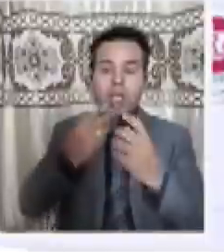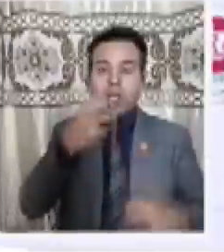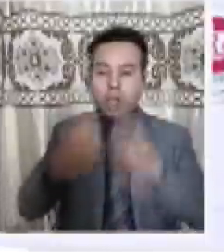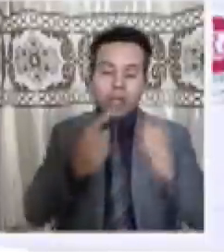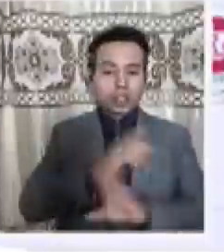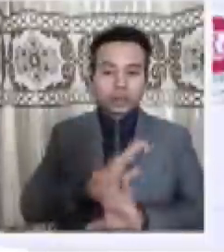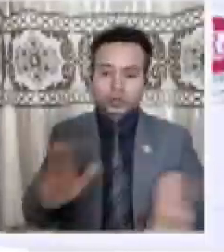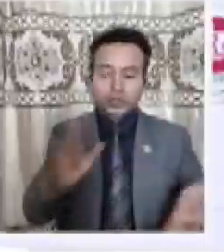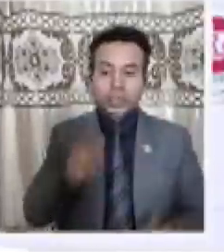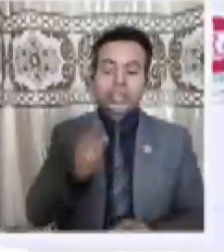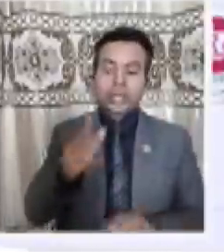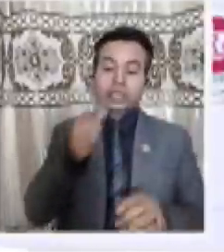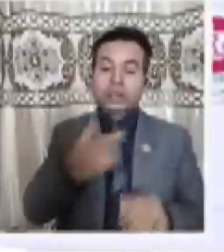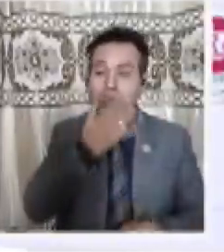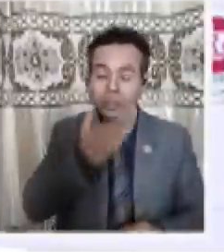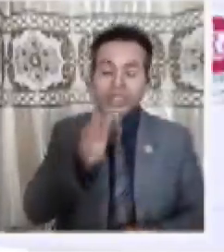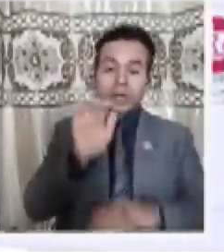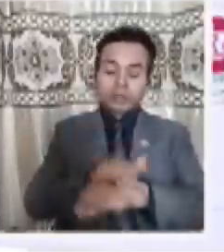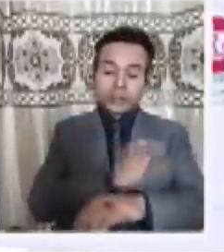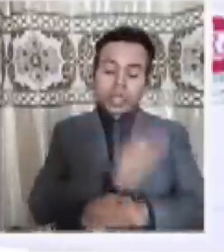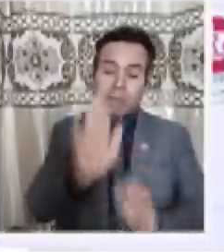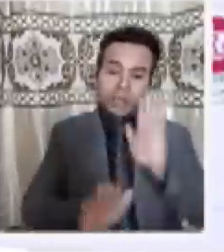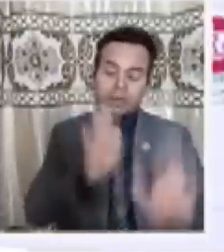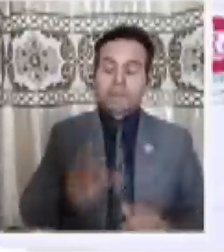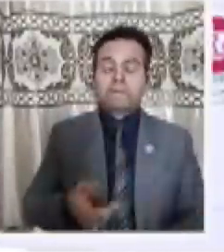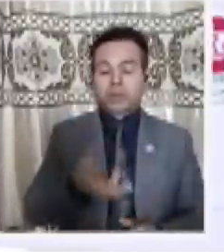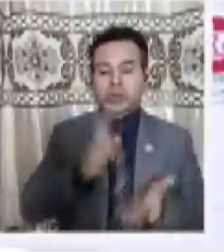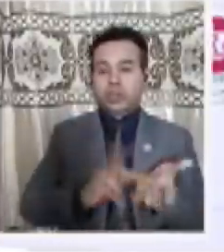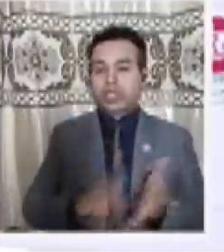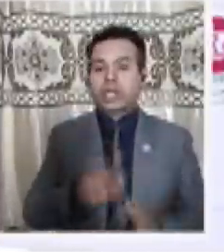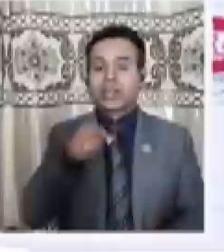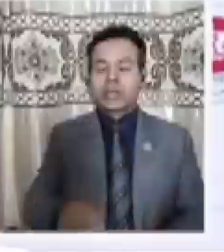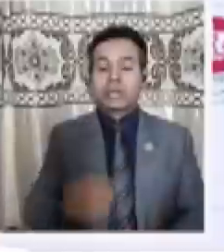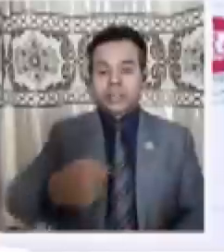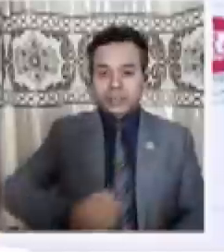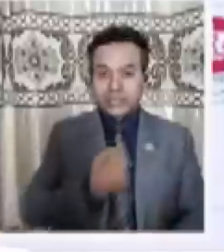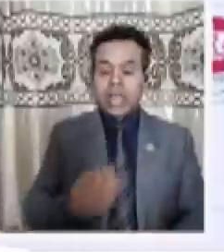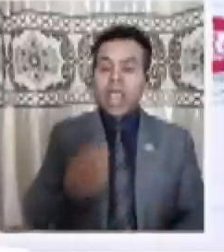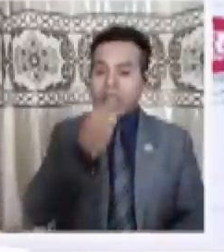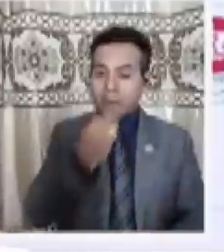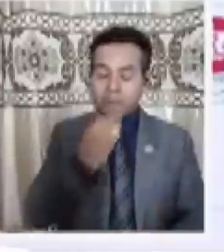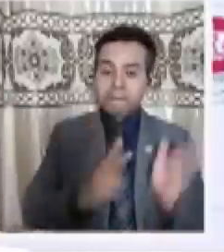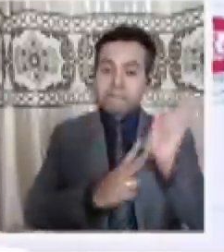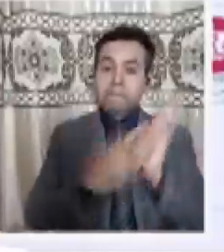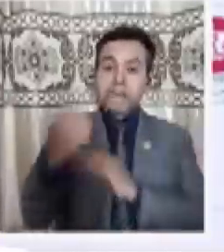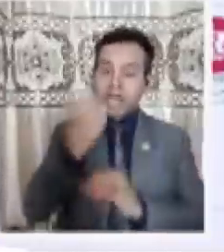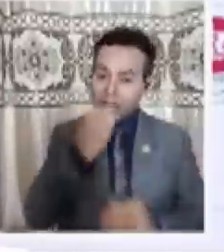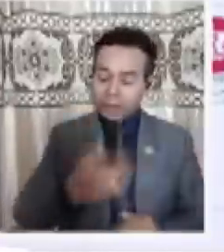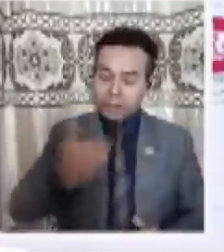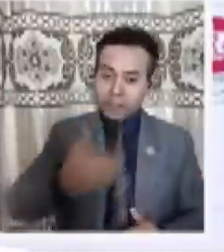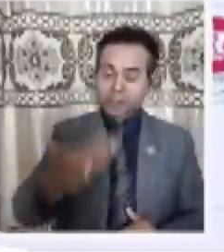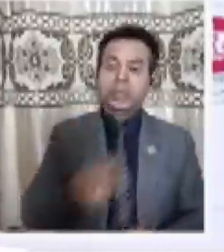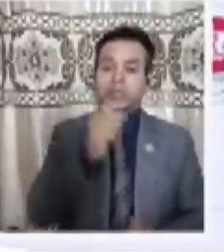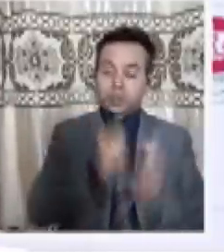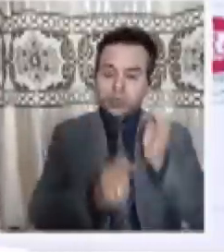নিয়মিতভাবে হাঁটুন, ব্যায়াম করুন, পুষ্টিকর খাদ্য খান, নিজের রোগ প্রতিরোধ ক্ষমতা বৃদ্ধি করার জন্য ভিটামিন